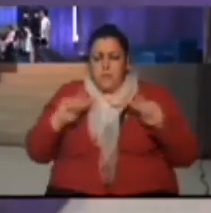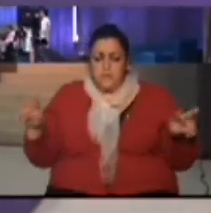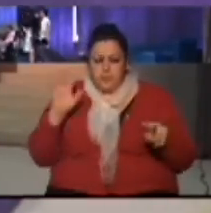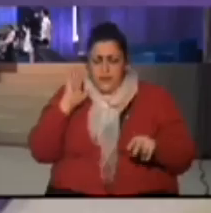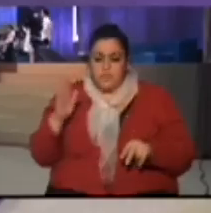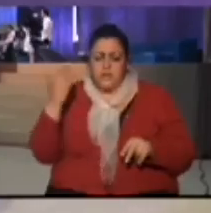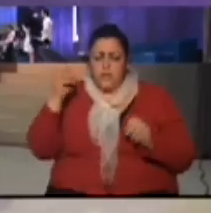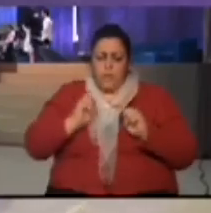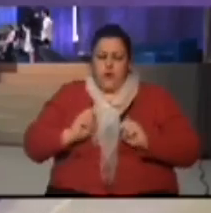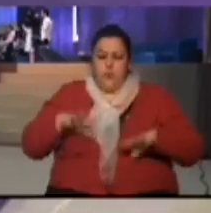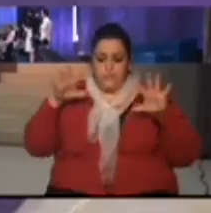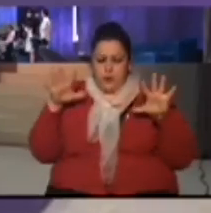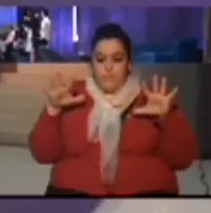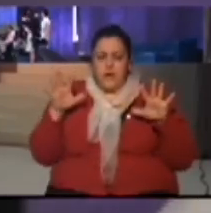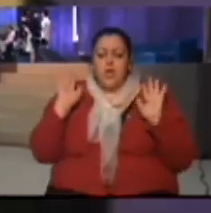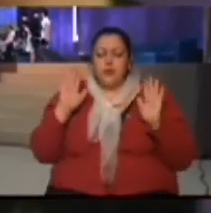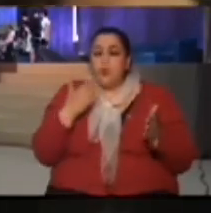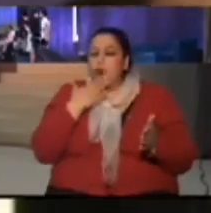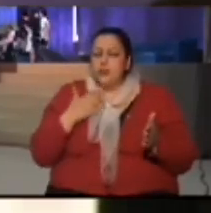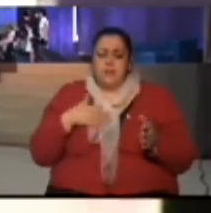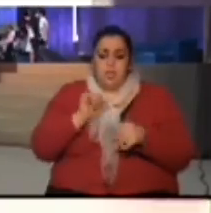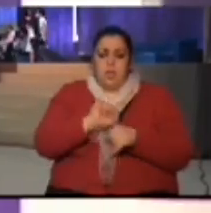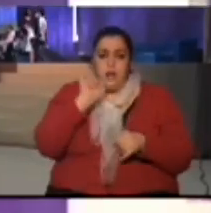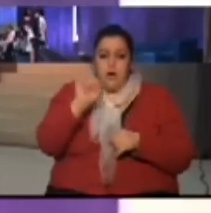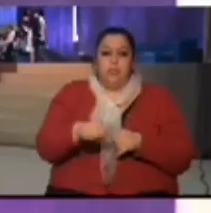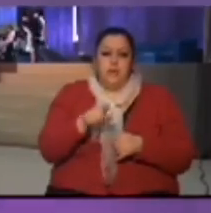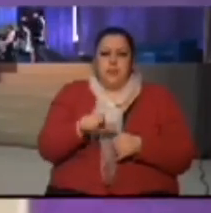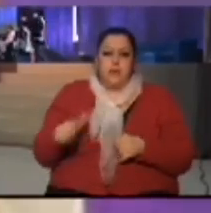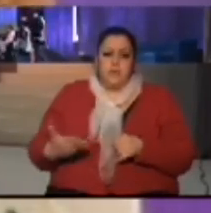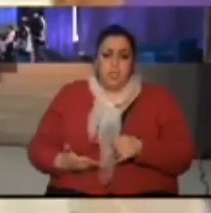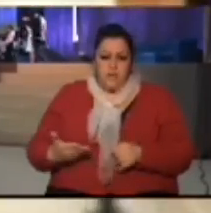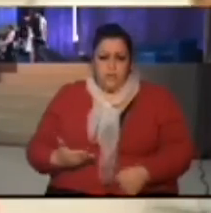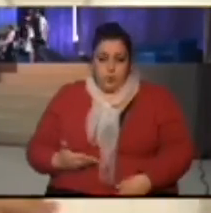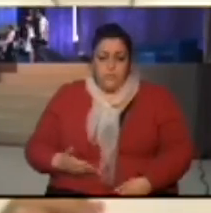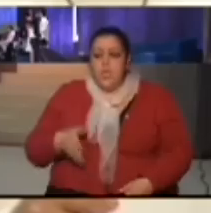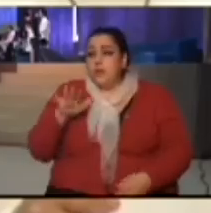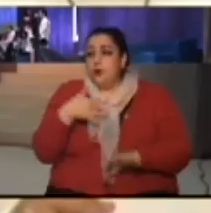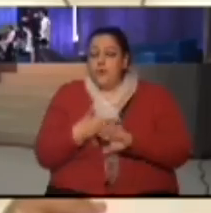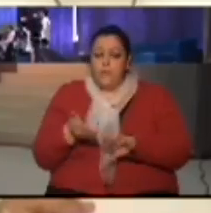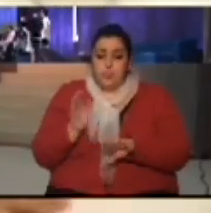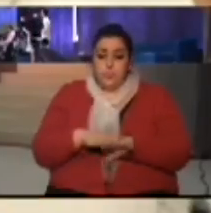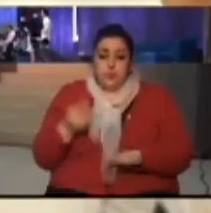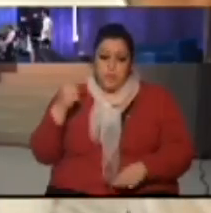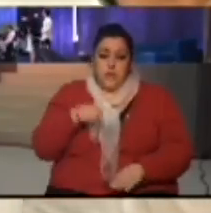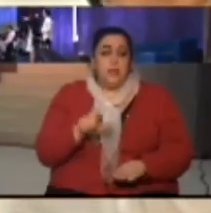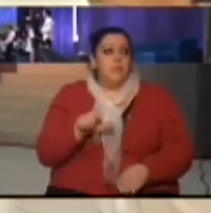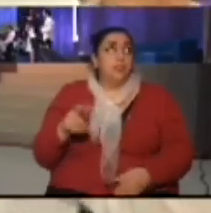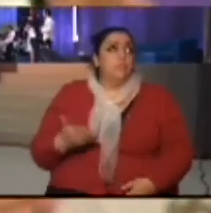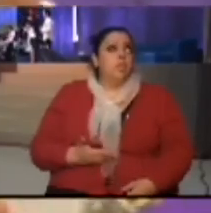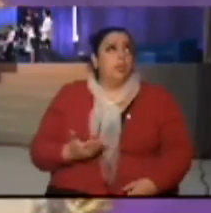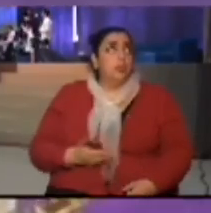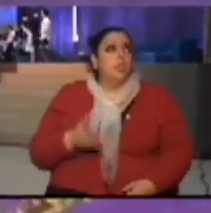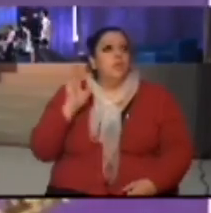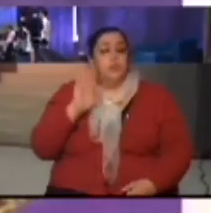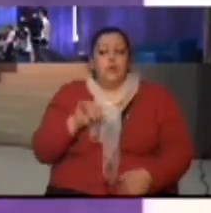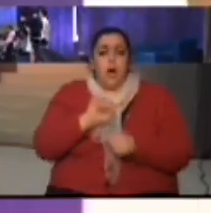Տեր Աստված, թող որ սերը հաղթի այս մարդկանց կյանքում, թող որ ողորմությունը գա այս մարդկանց կյանքում, թող որ նրանք